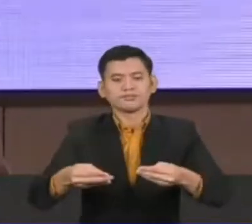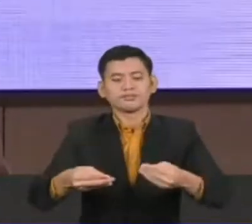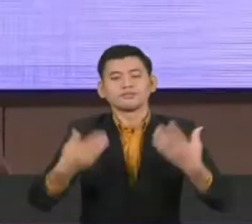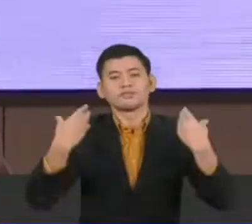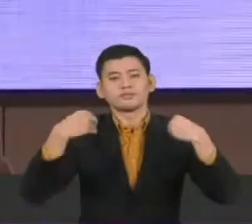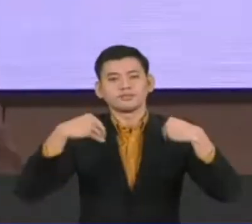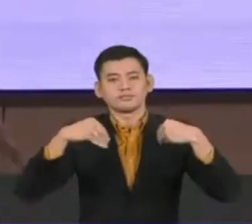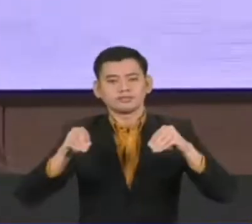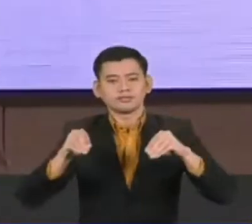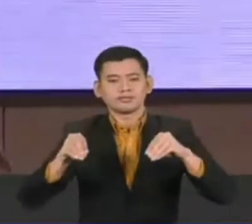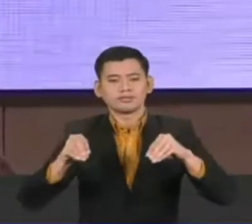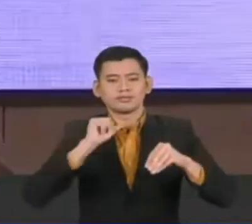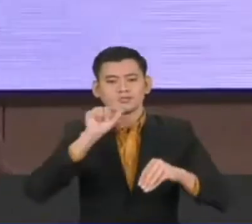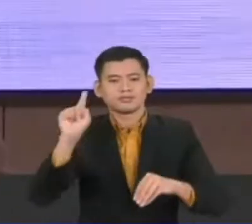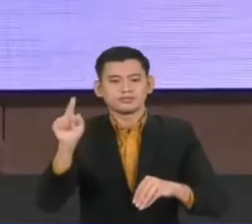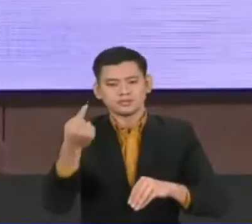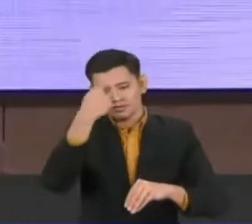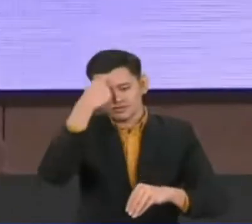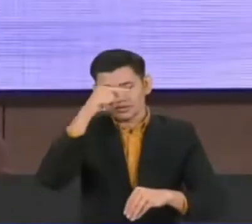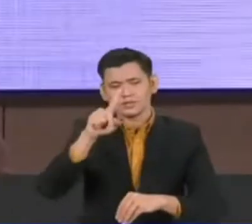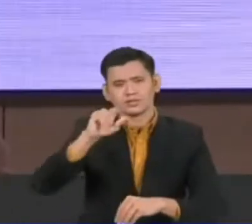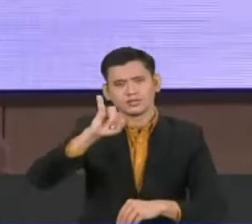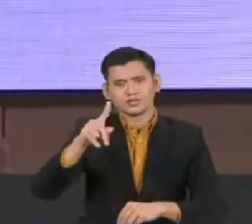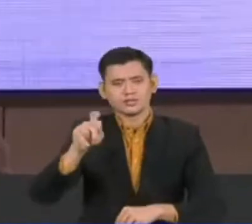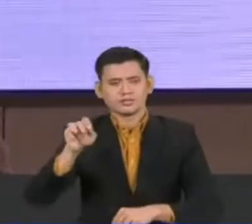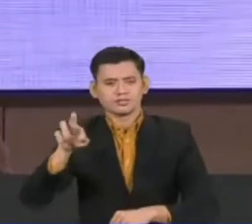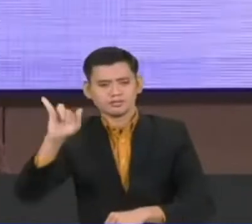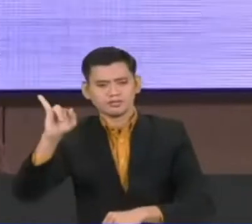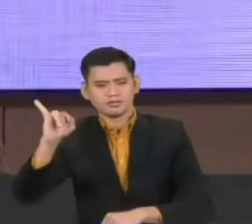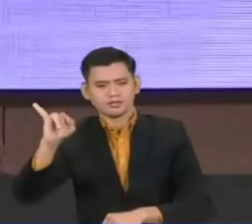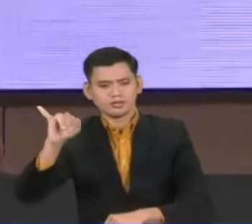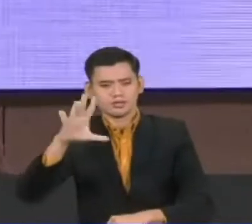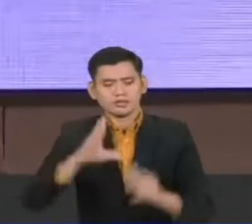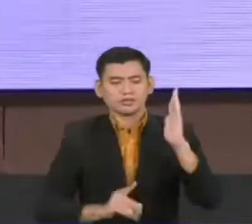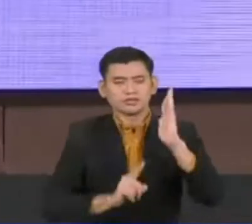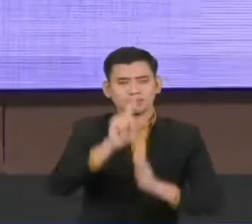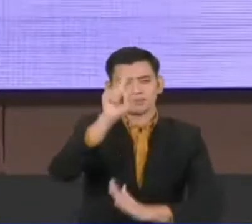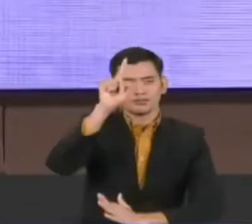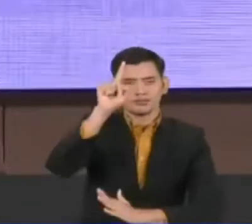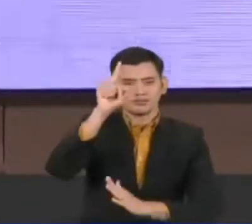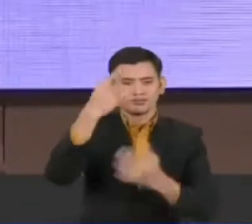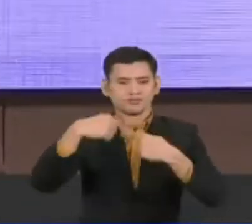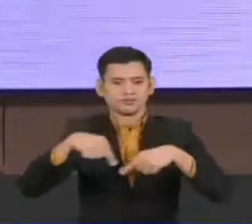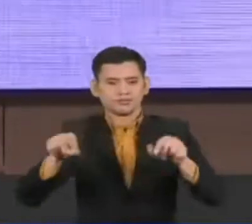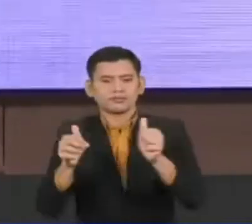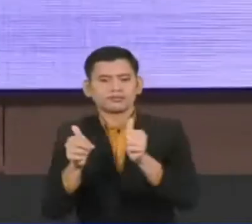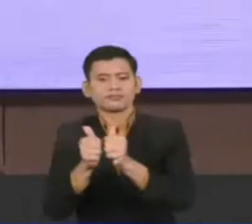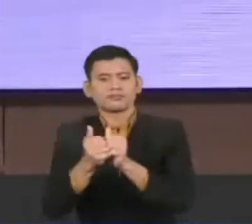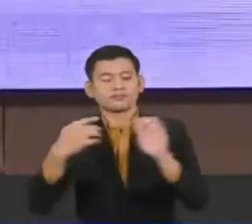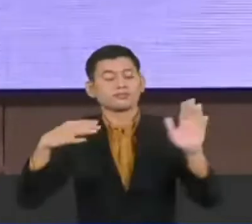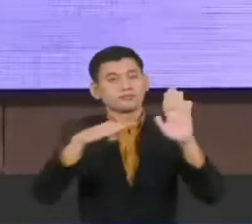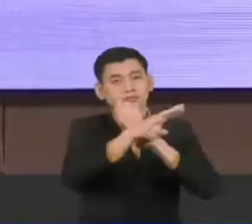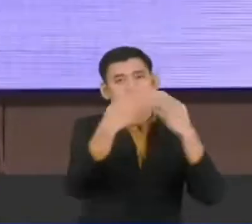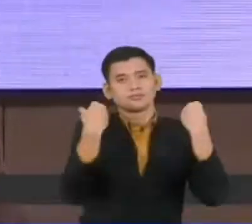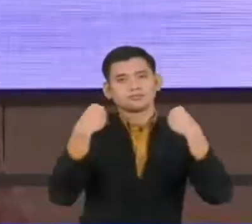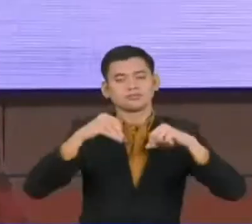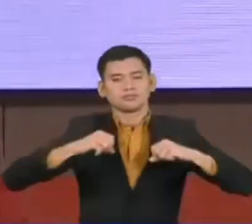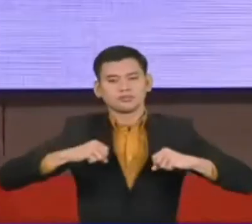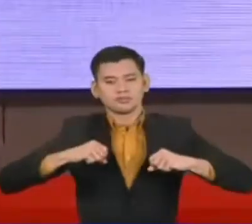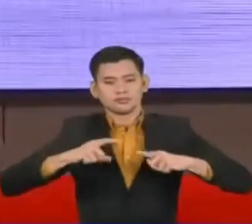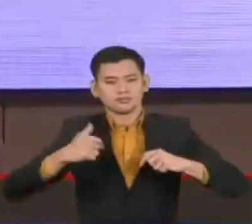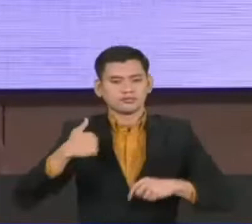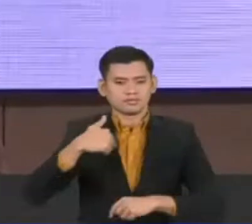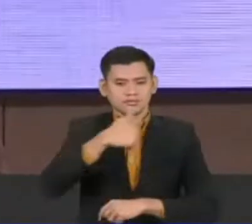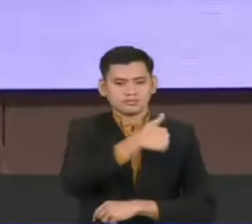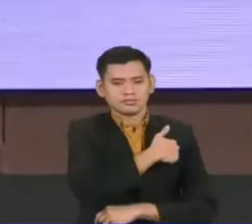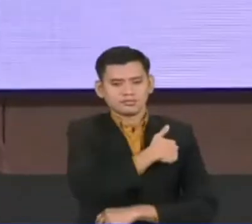the high trajectory from growth perspective compared to the private market. We are seeing a double-digit